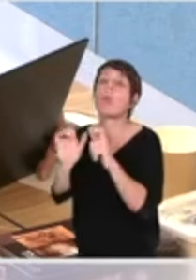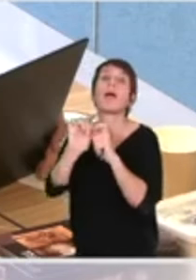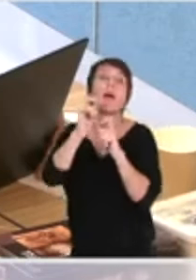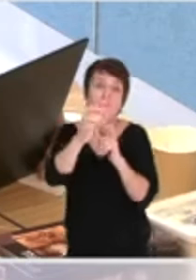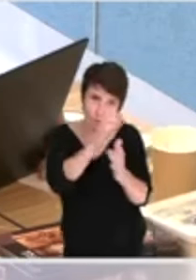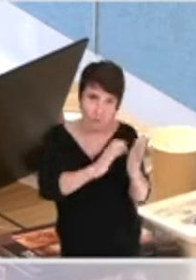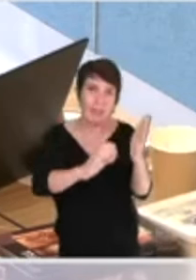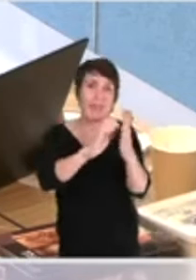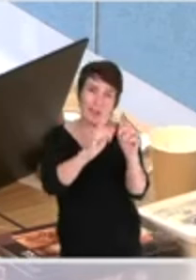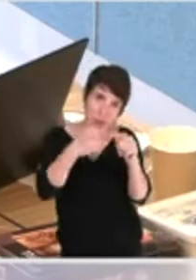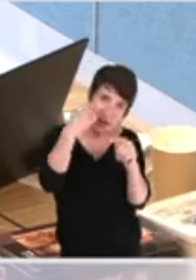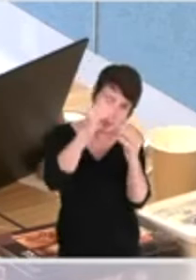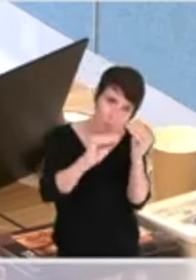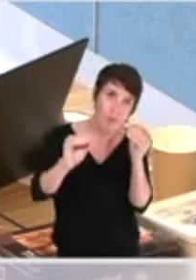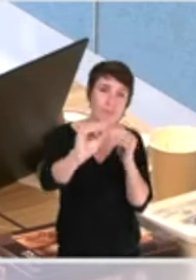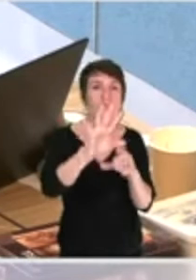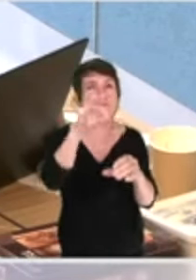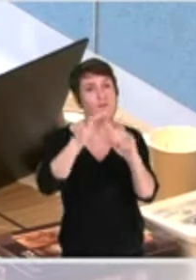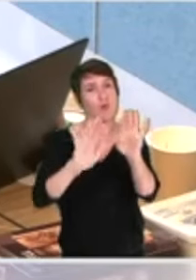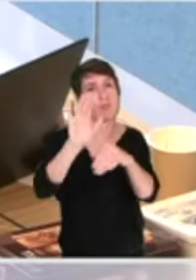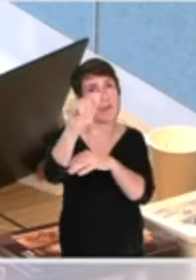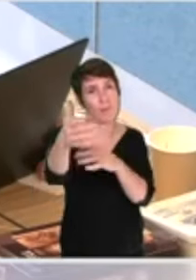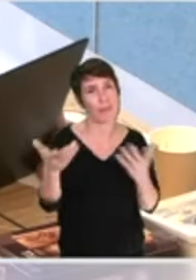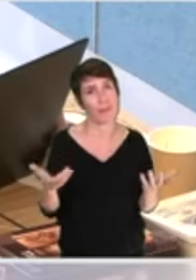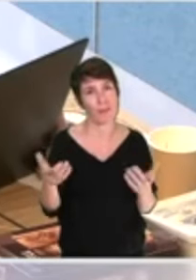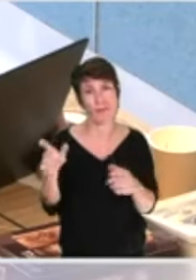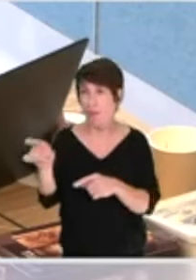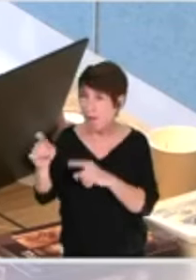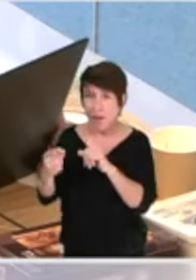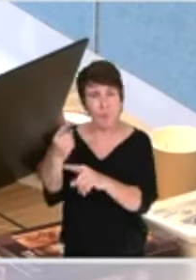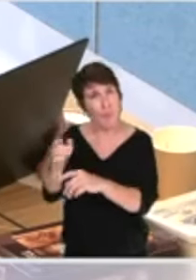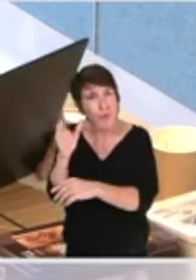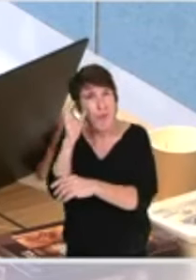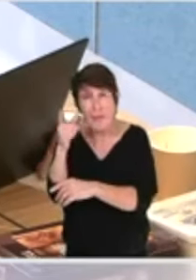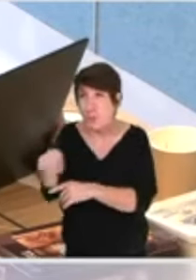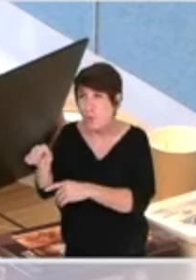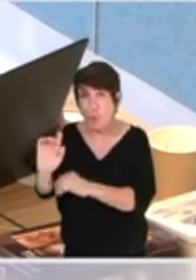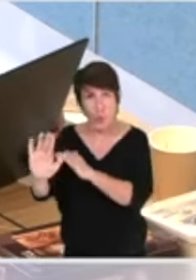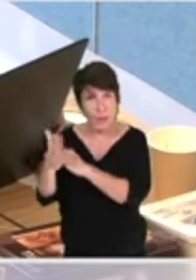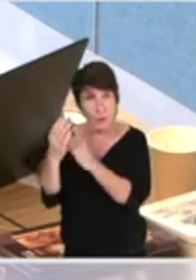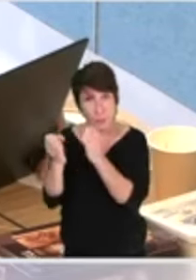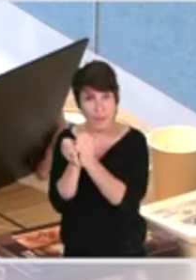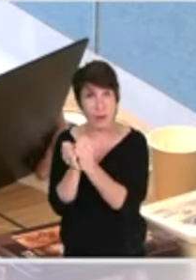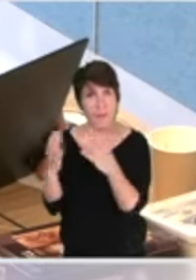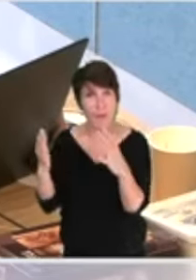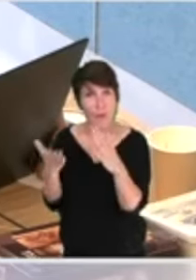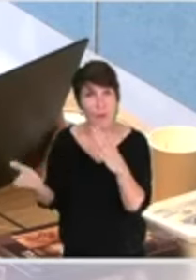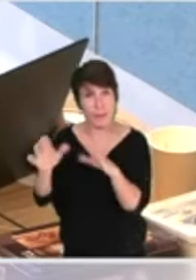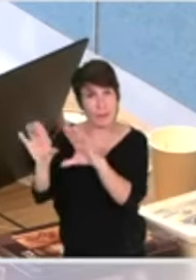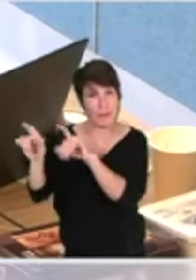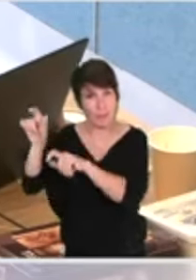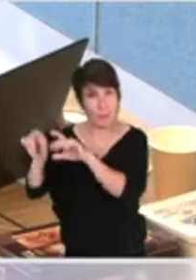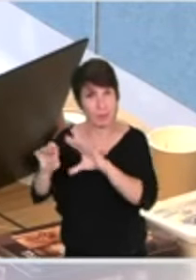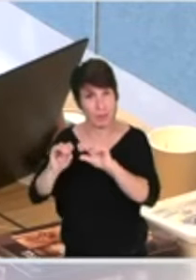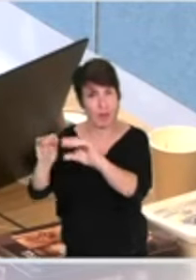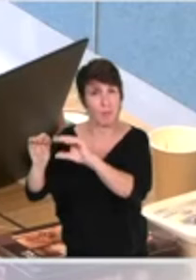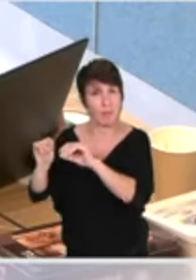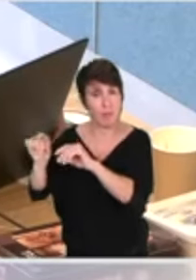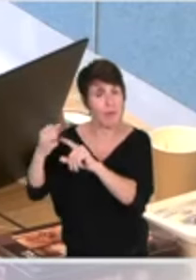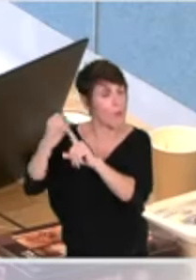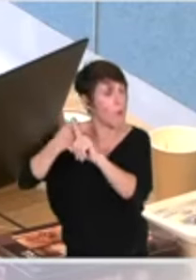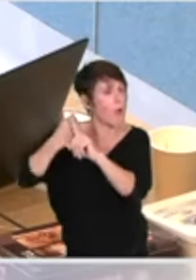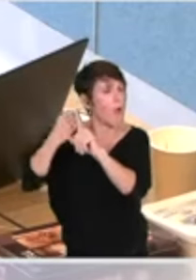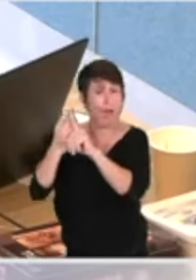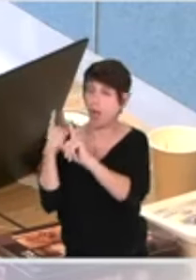qui représentent une majorité d'habitants du quartier et qui manifestent depuis le début contre ce projet. Entre